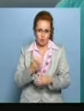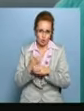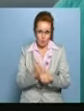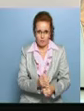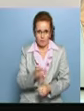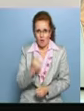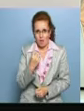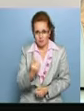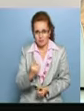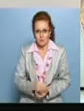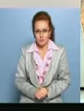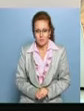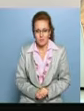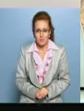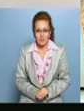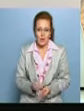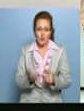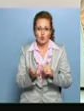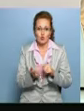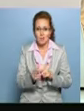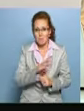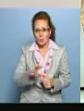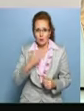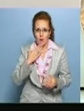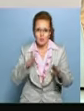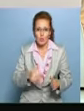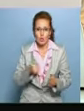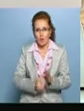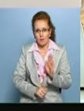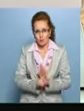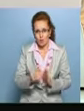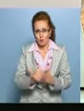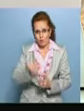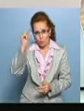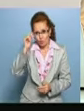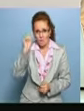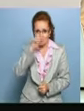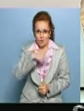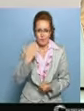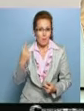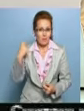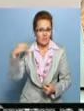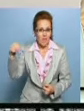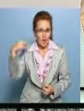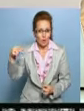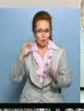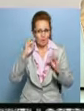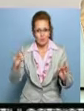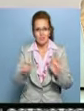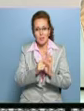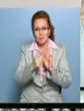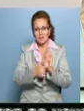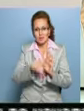один и считанные минуты остаются до начала нового учебного года Сегодня первый звонок прозвучит для 17000